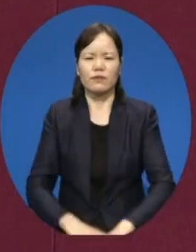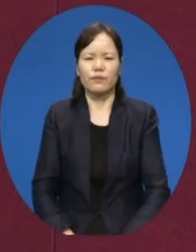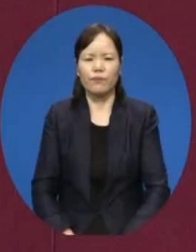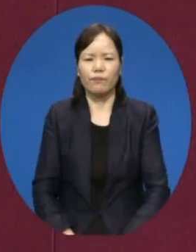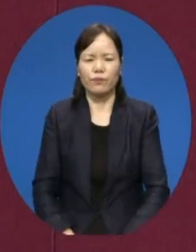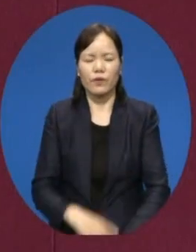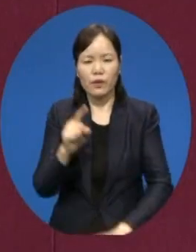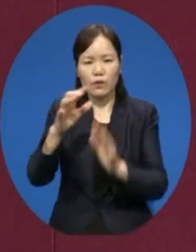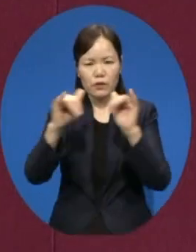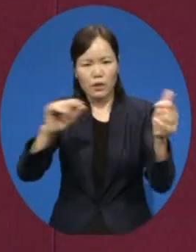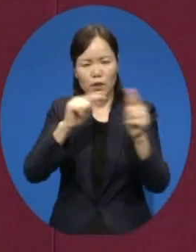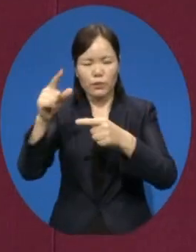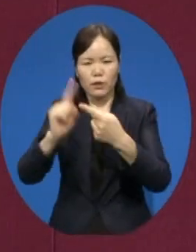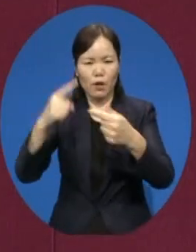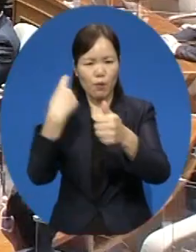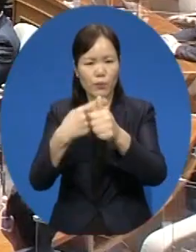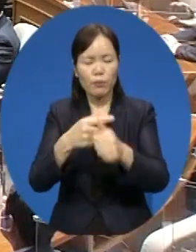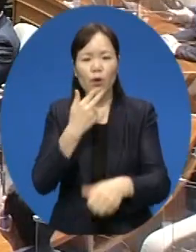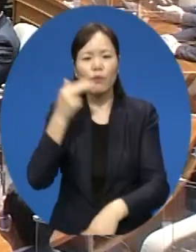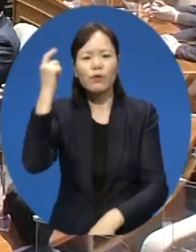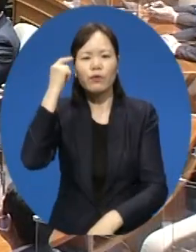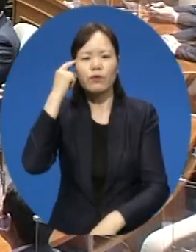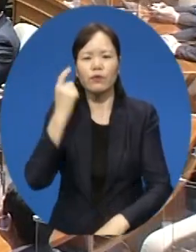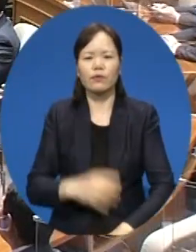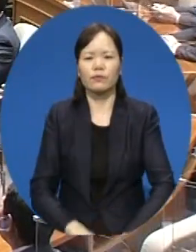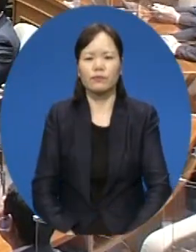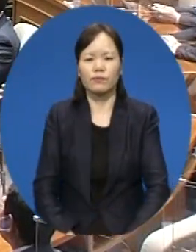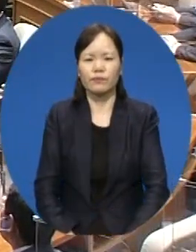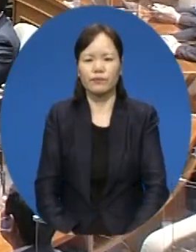왜 이런 사람들에 대한 비판을 하지 않습니까?